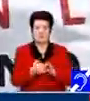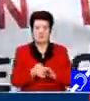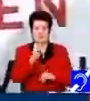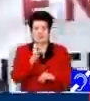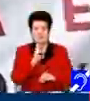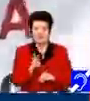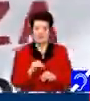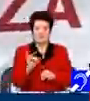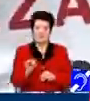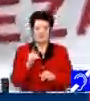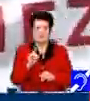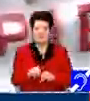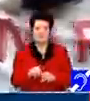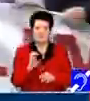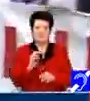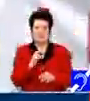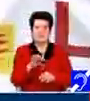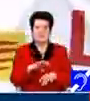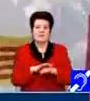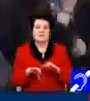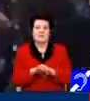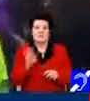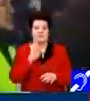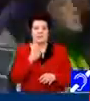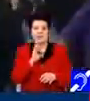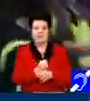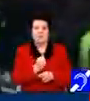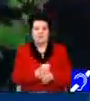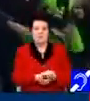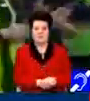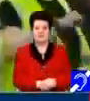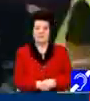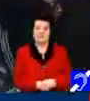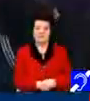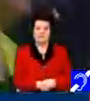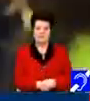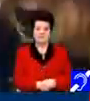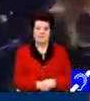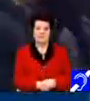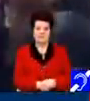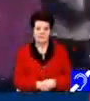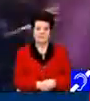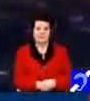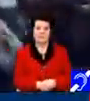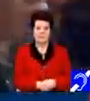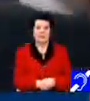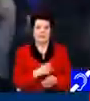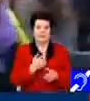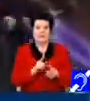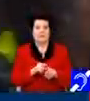salariale echitabile și pentru eliminarea discriminării de gen la locul de muncă.